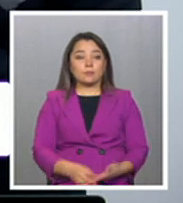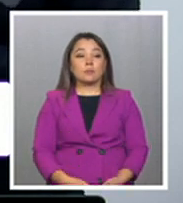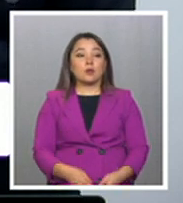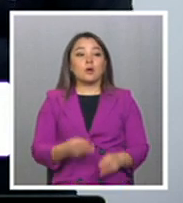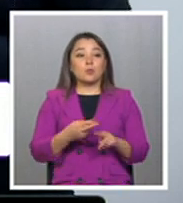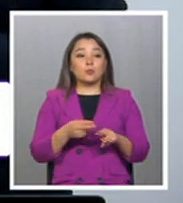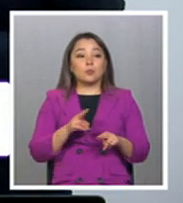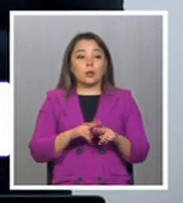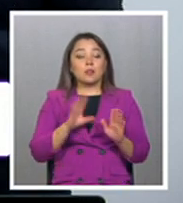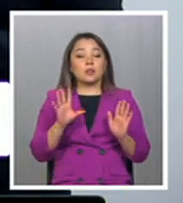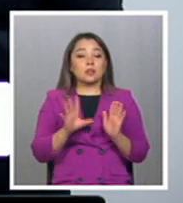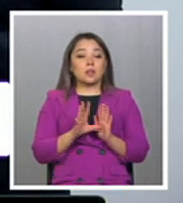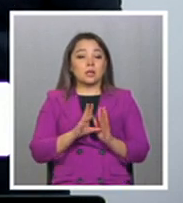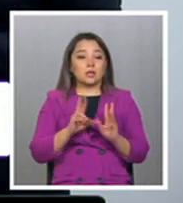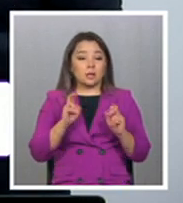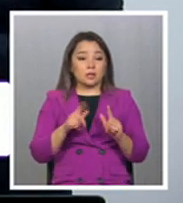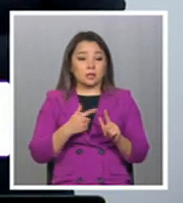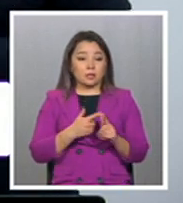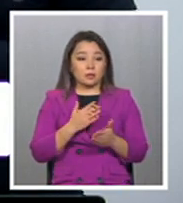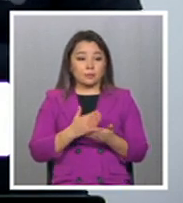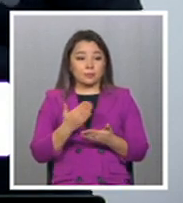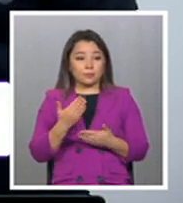бұл энергия деп аталады.